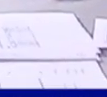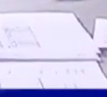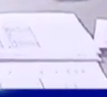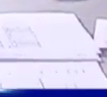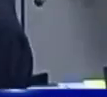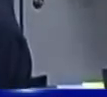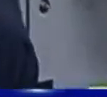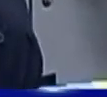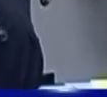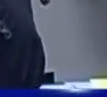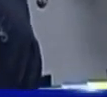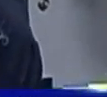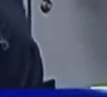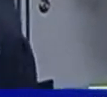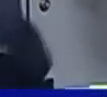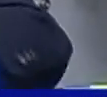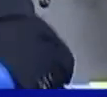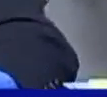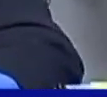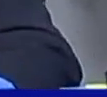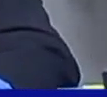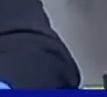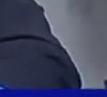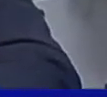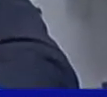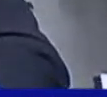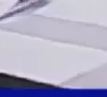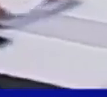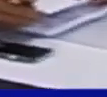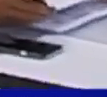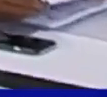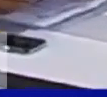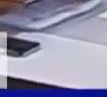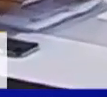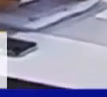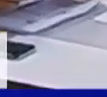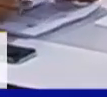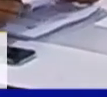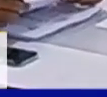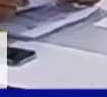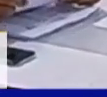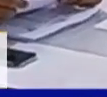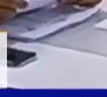timalan presiden sedia duduk semeja dengan pemangku presiden bagi cari Jalan